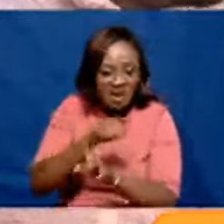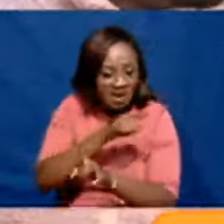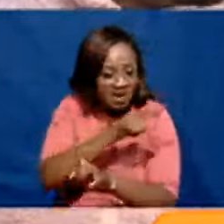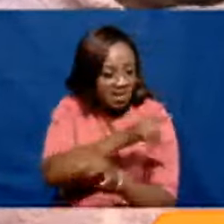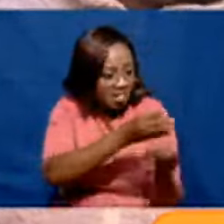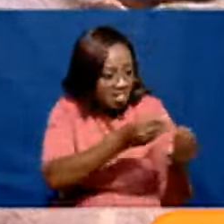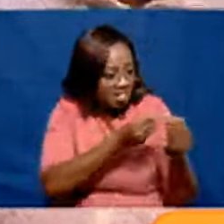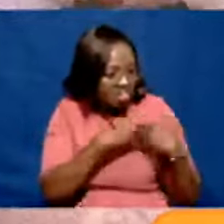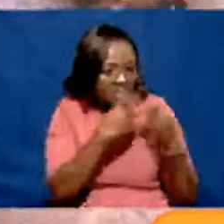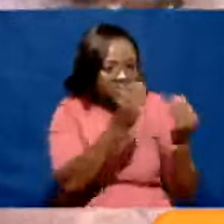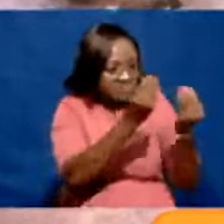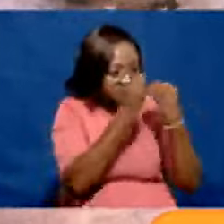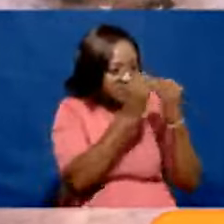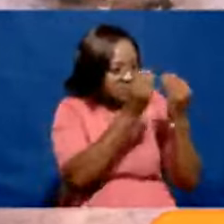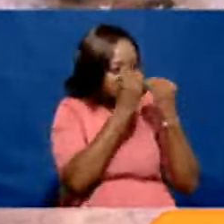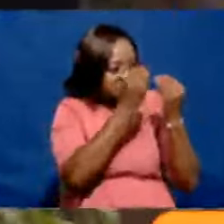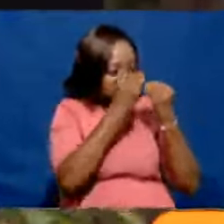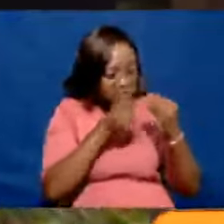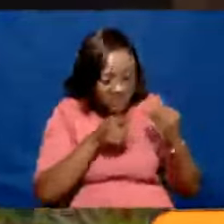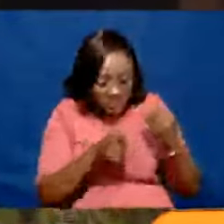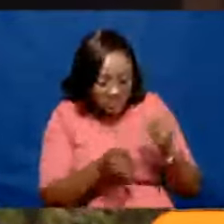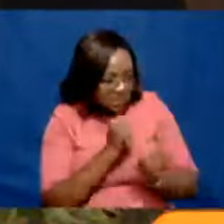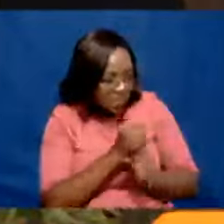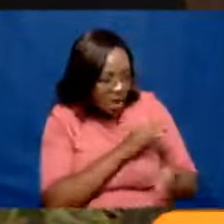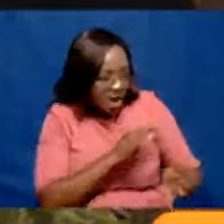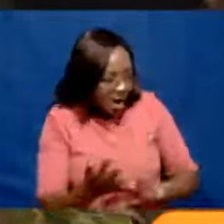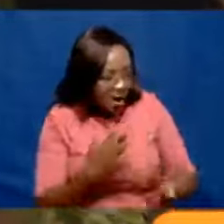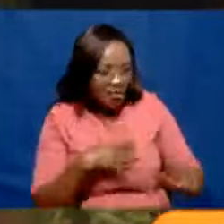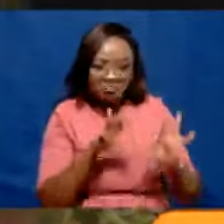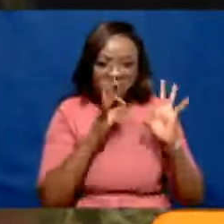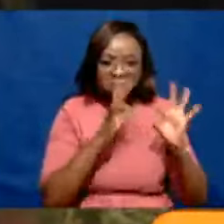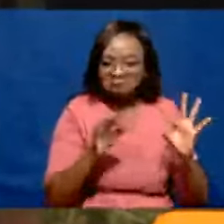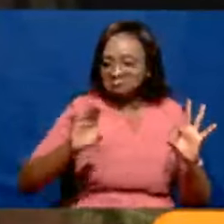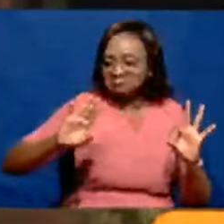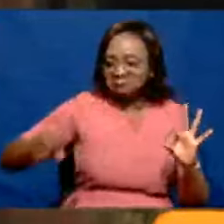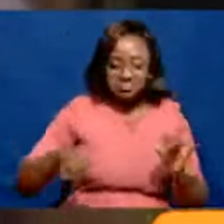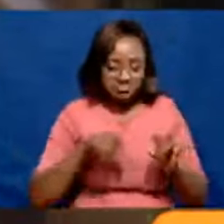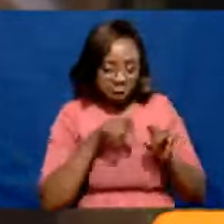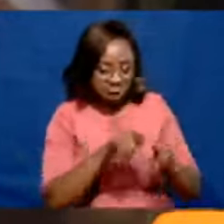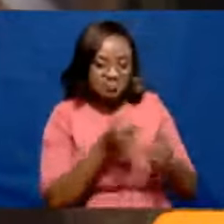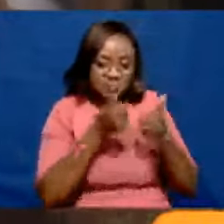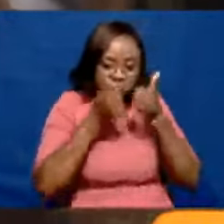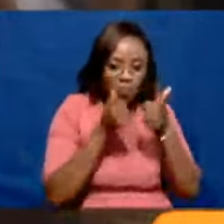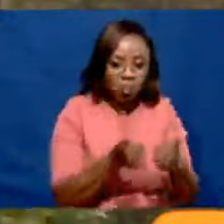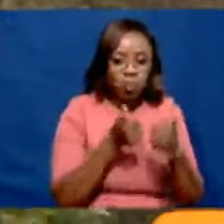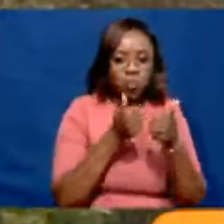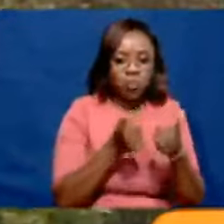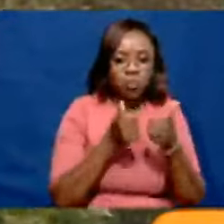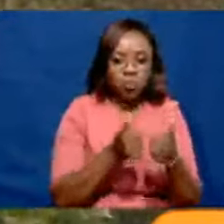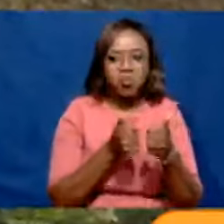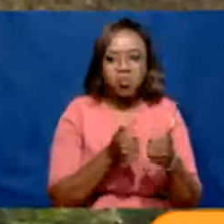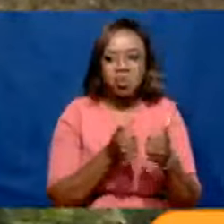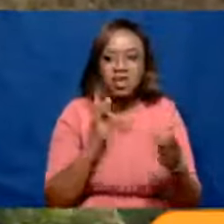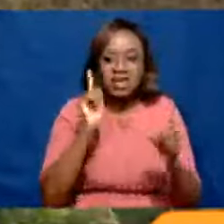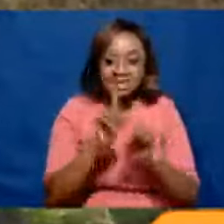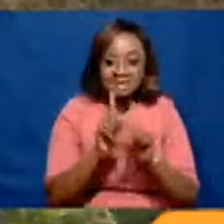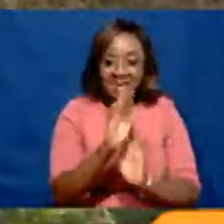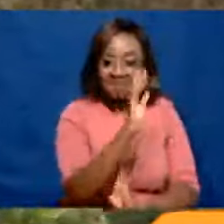semina, tukaona hii kazi ni nzuri kuliko ya kwenda kulima. Na tena sio hivyo tu, tukiuza